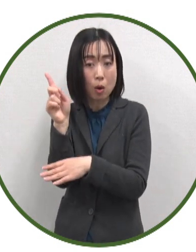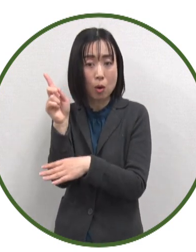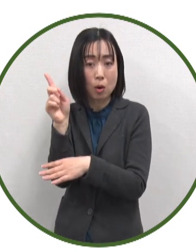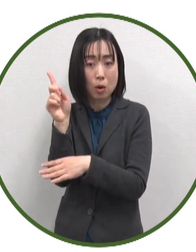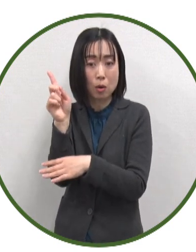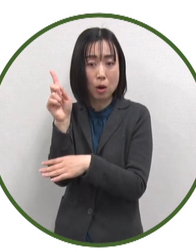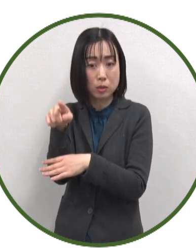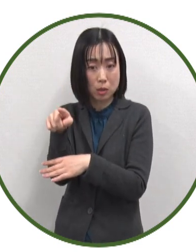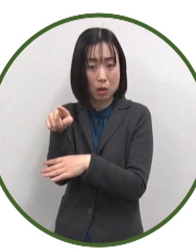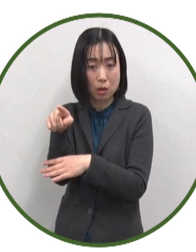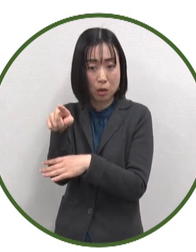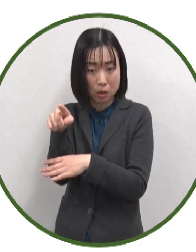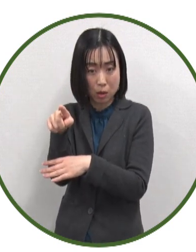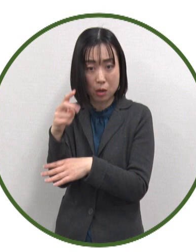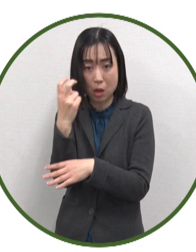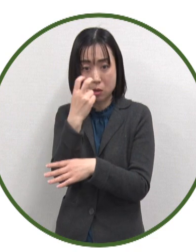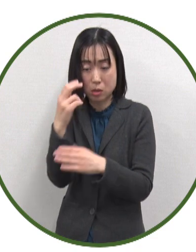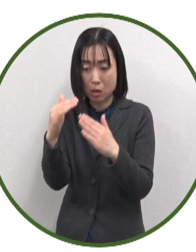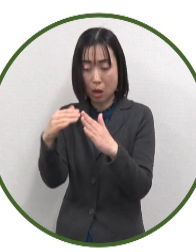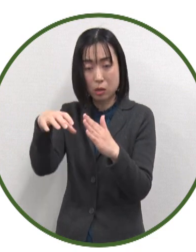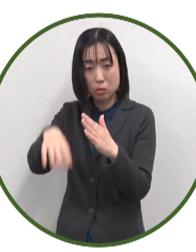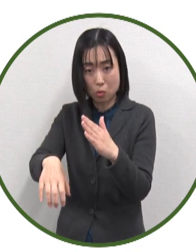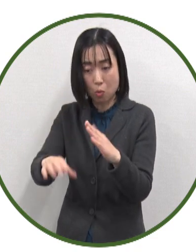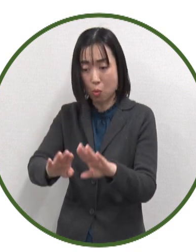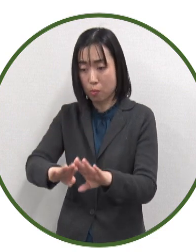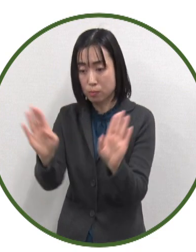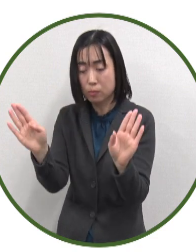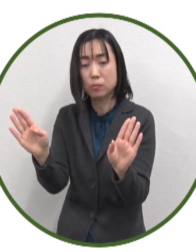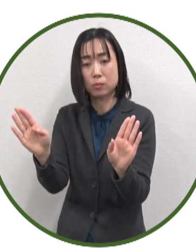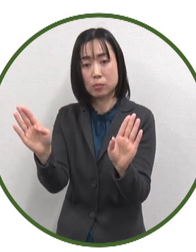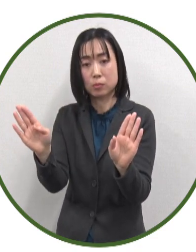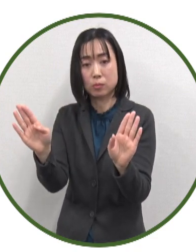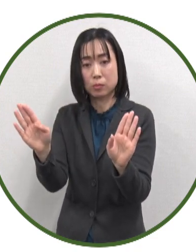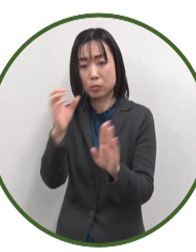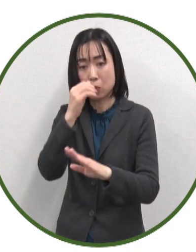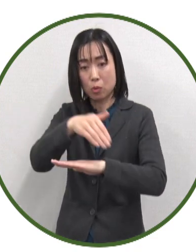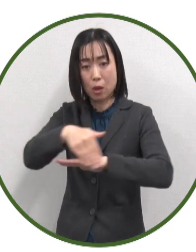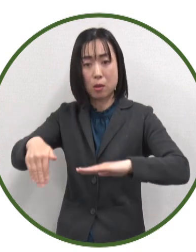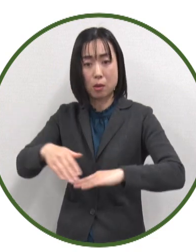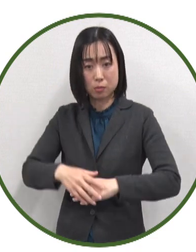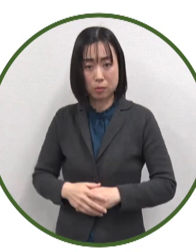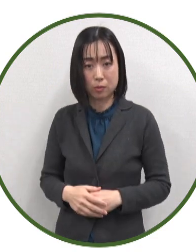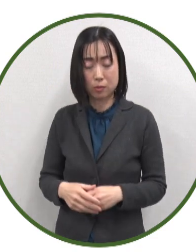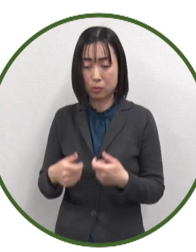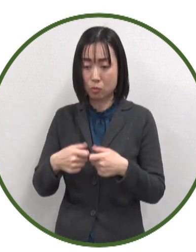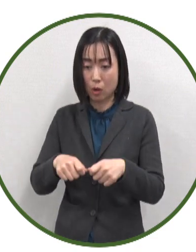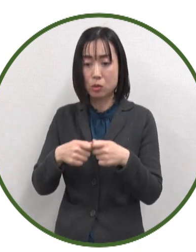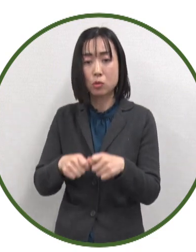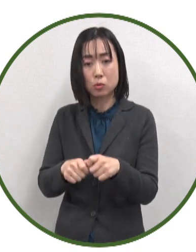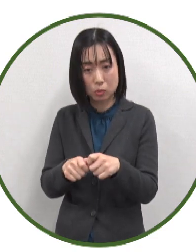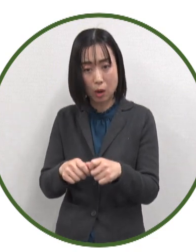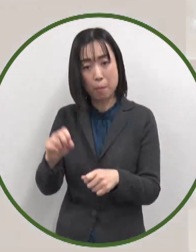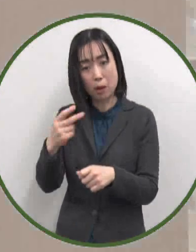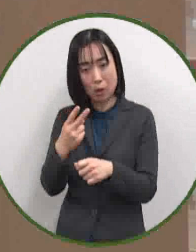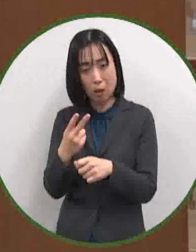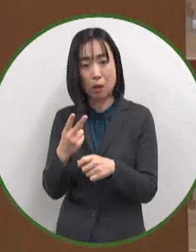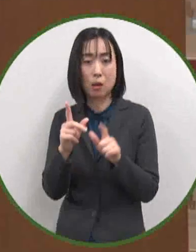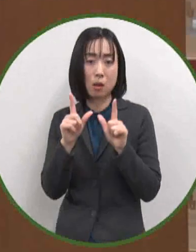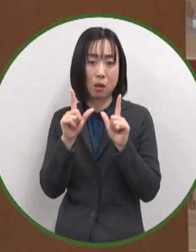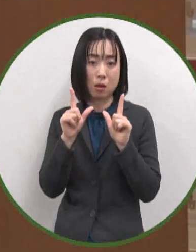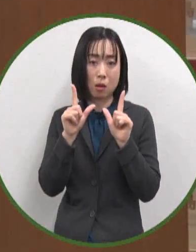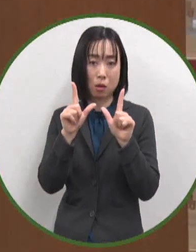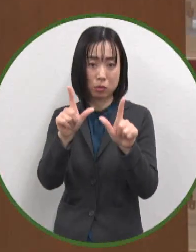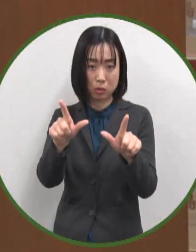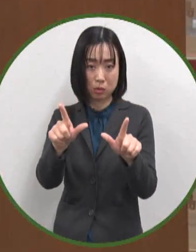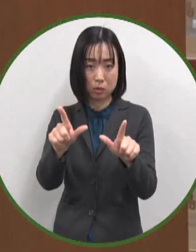の検査会場を開設いたします。詳細については改めてお知らせしたいと思います。